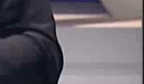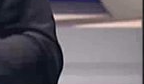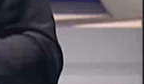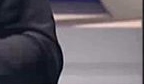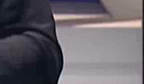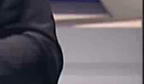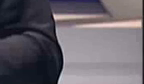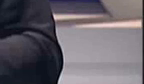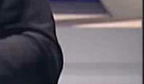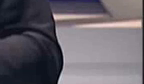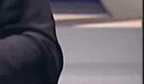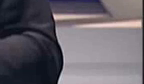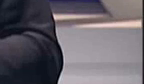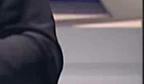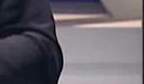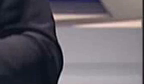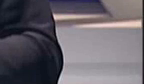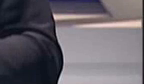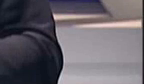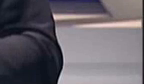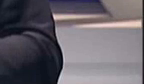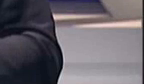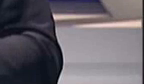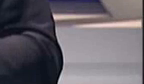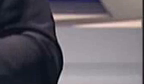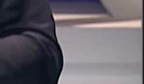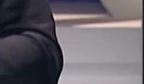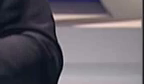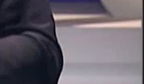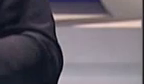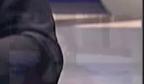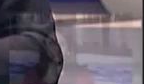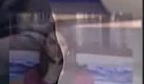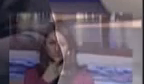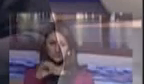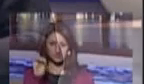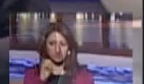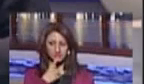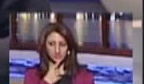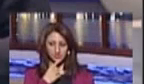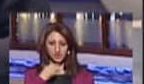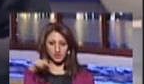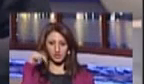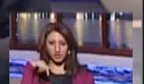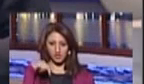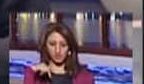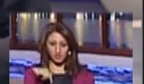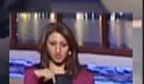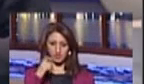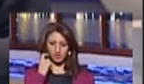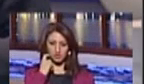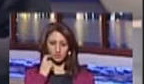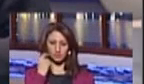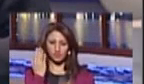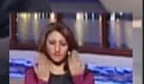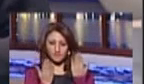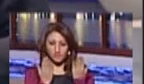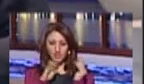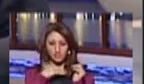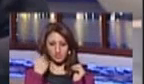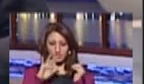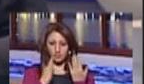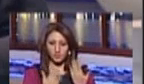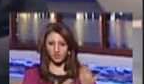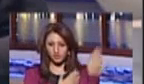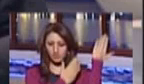بسم الله الرحمن الرحيم. اهلا بحضراتكم وحلقه جديده من 90 دقيقه. اسمحوا لي قبل ما نبدا حلقتنا النهارده ان نقرا الفاتحه على ارواح شهدائنا